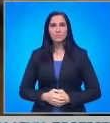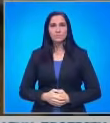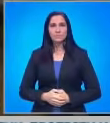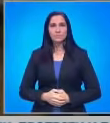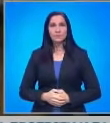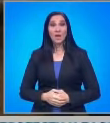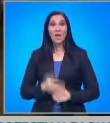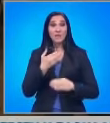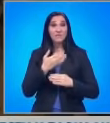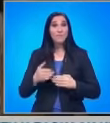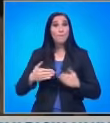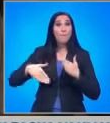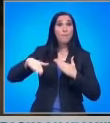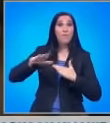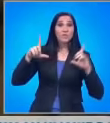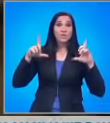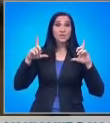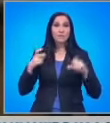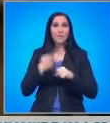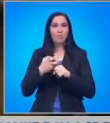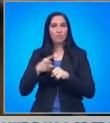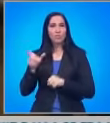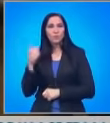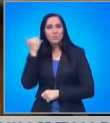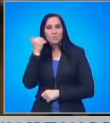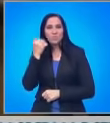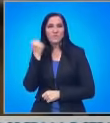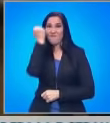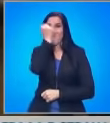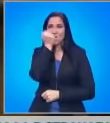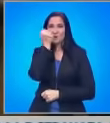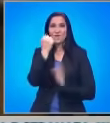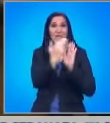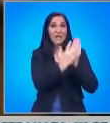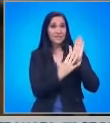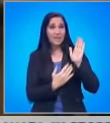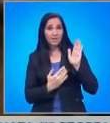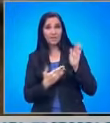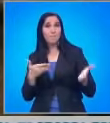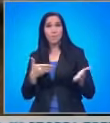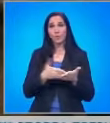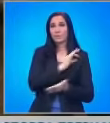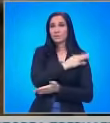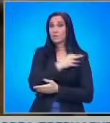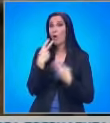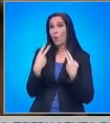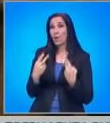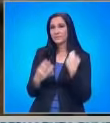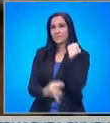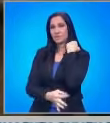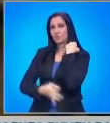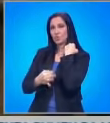Добър вечер. Все повече снимки на лекари се използват във фалшиви статии срещу вакцинацията. Оказва се, че